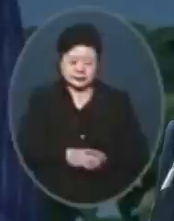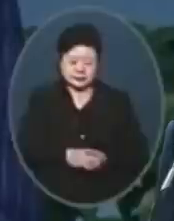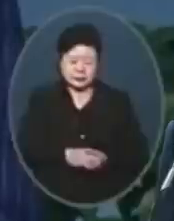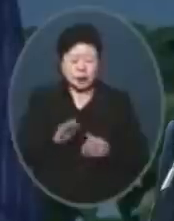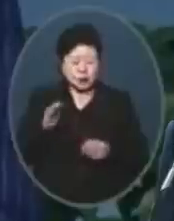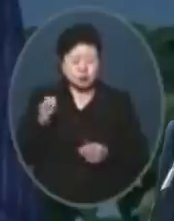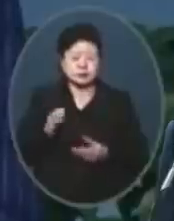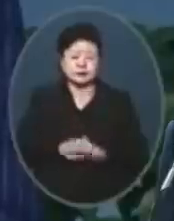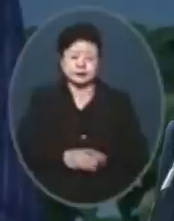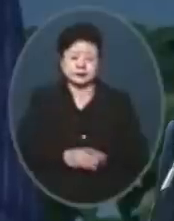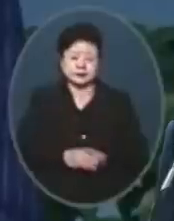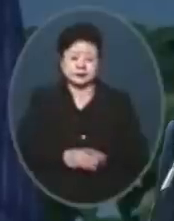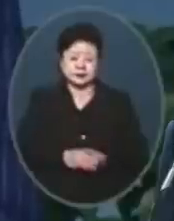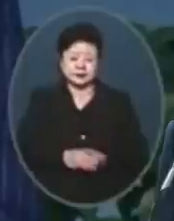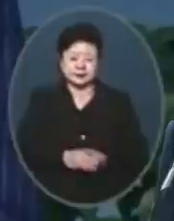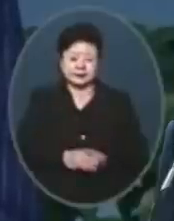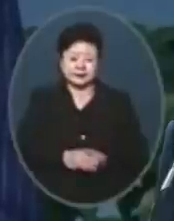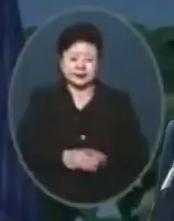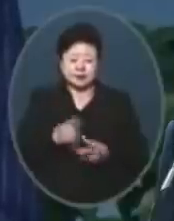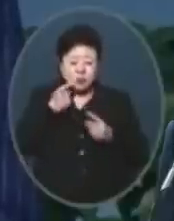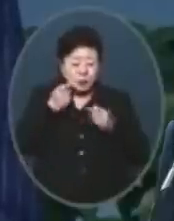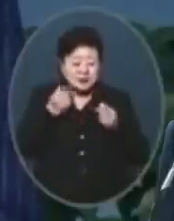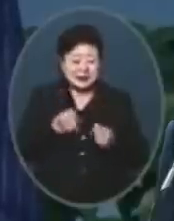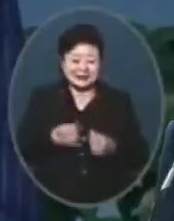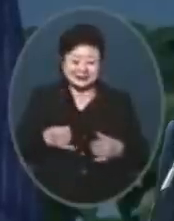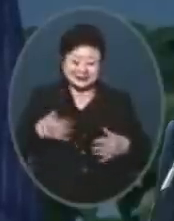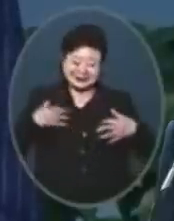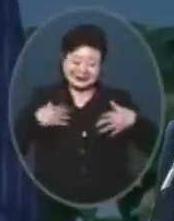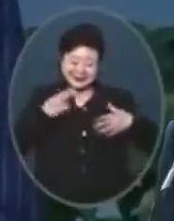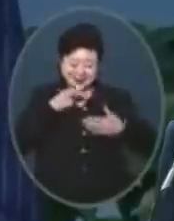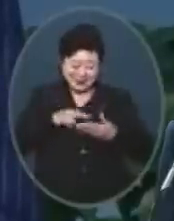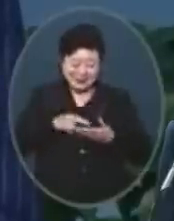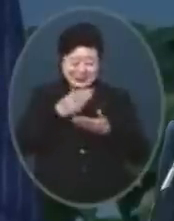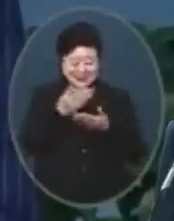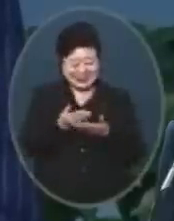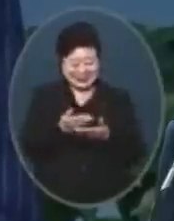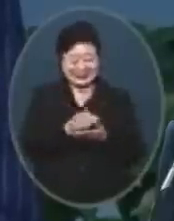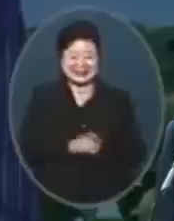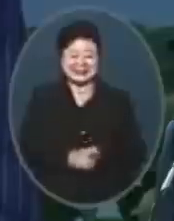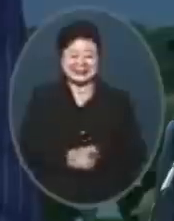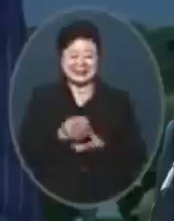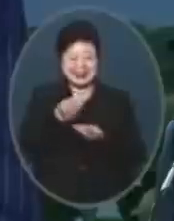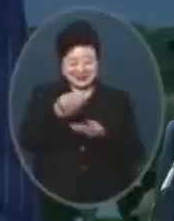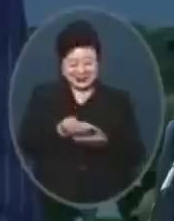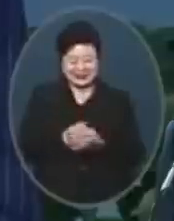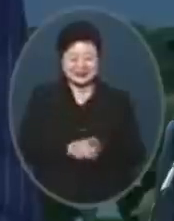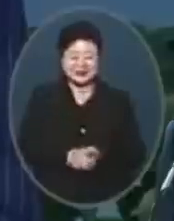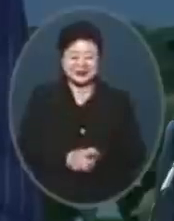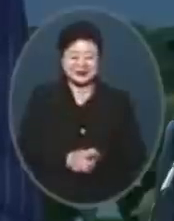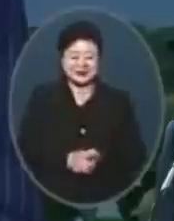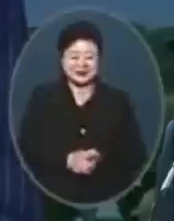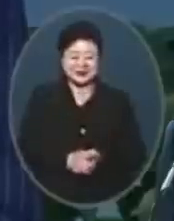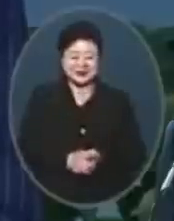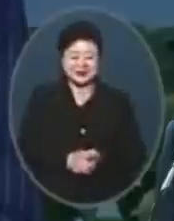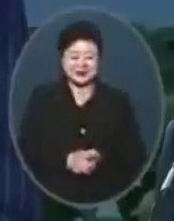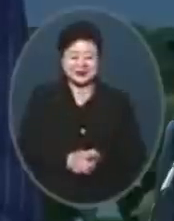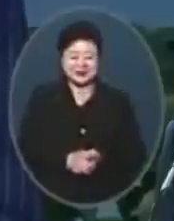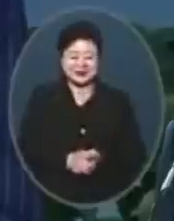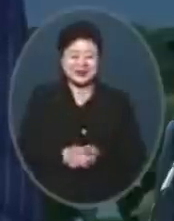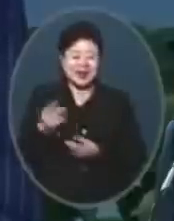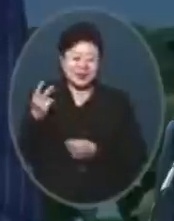요사이 저는 재미있는 편지를 많이 봤습니다. 또